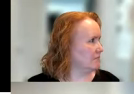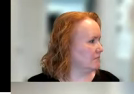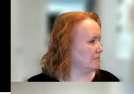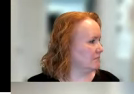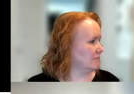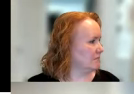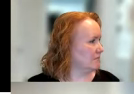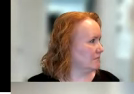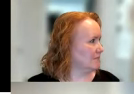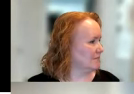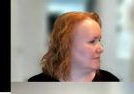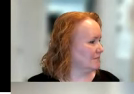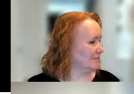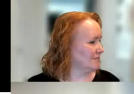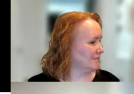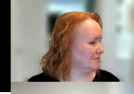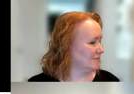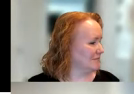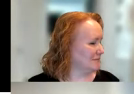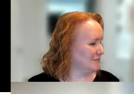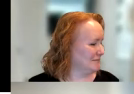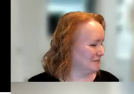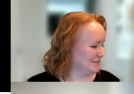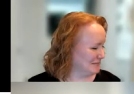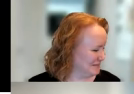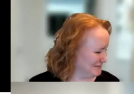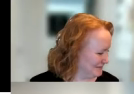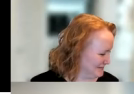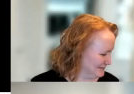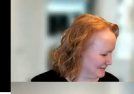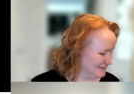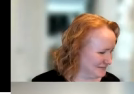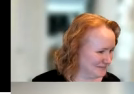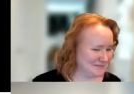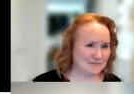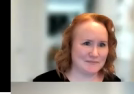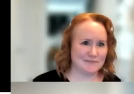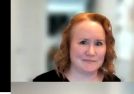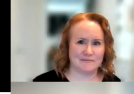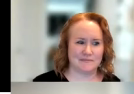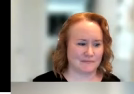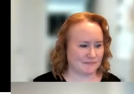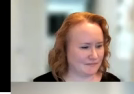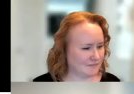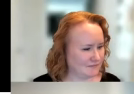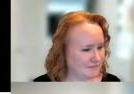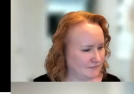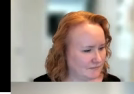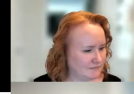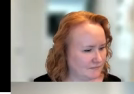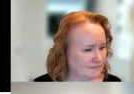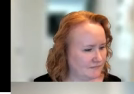enkelte særregler og overgangsbestemmelser, men vi vil ikke gå nærmere inn på de her I dag.